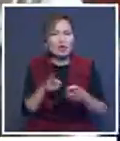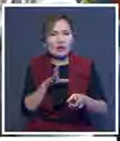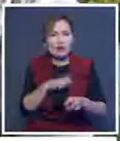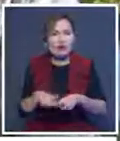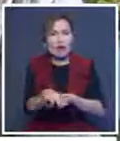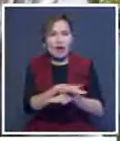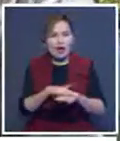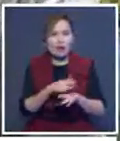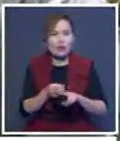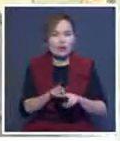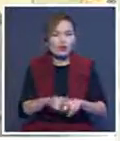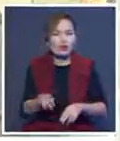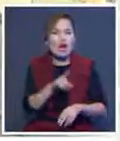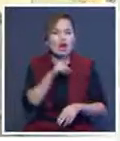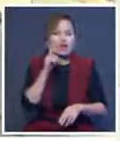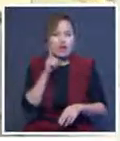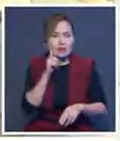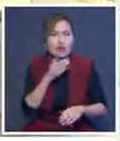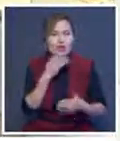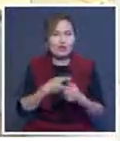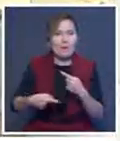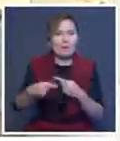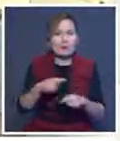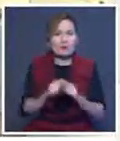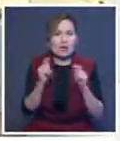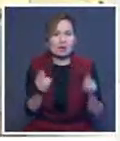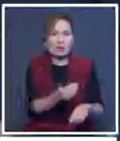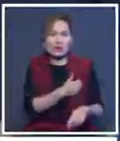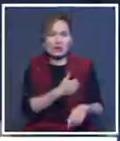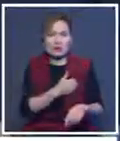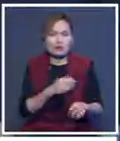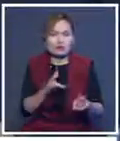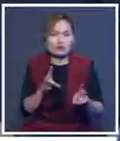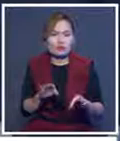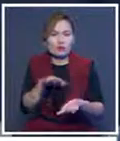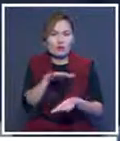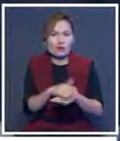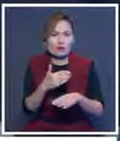саладағы жастардың тәжірибесіздігін алға тартып, несие бермей жатады, дейді кәсіпкерлер.